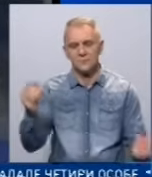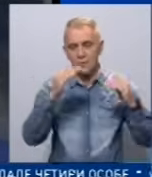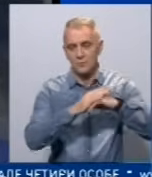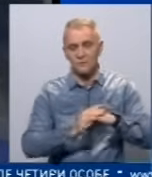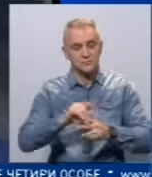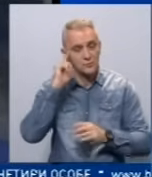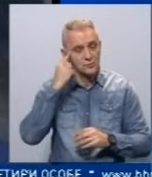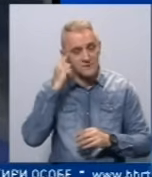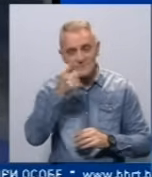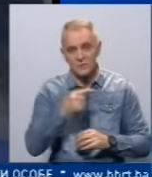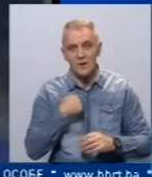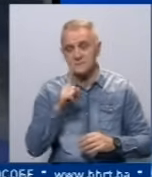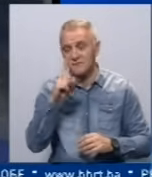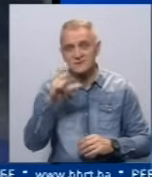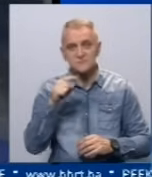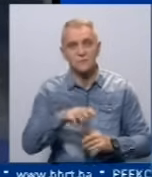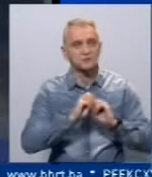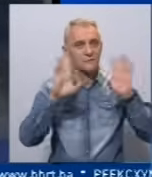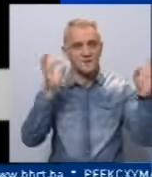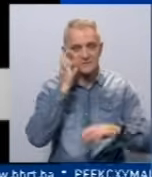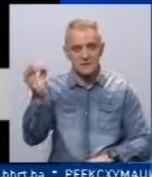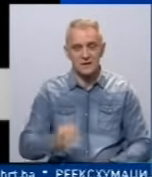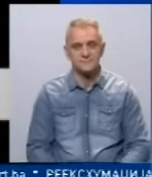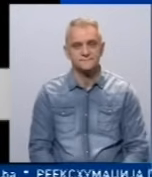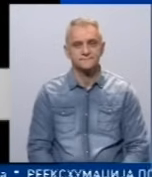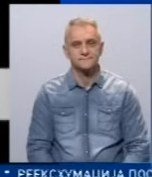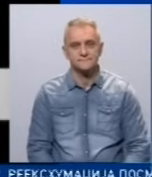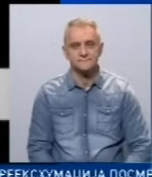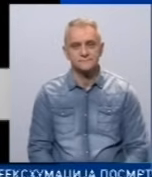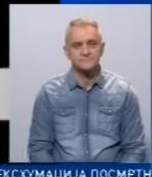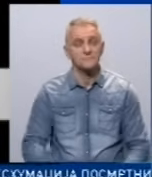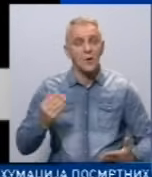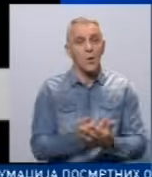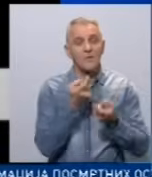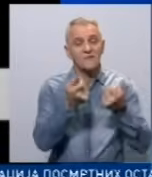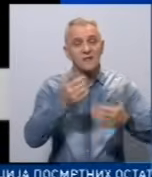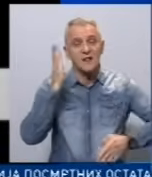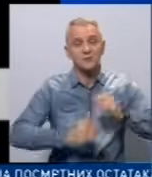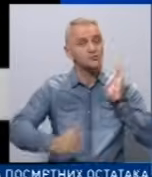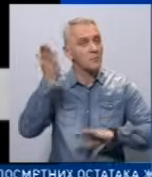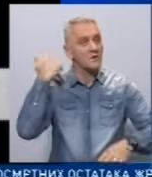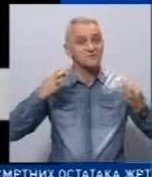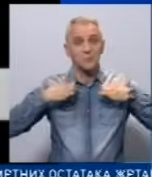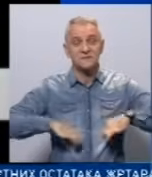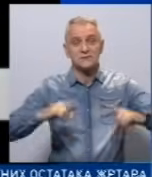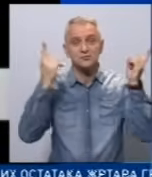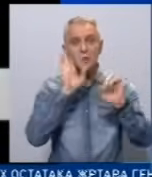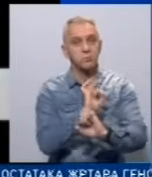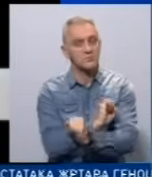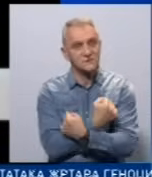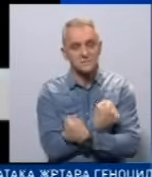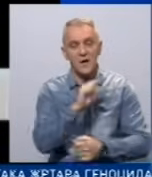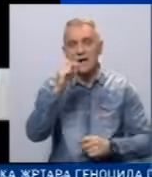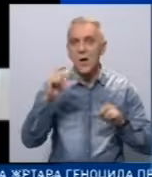Dobro večer u Dnevniku, ja sam Ivana Crnogorac, ovo su vijesti dana. Novi detalji sa ročišta bivšem predsjedniku suda Bosne i